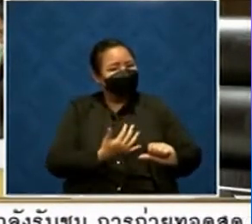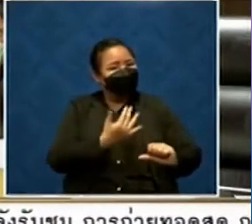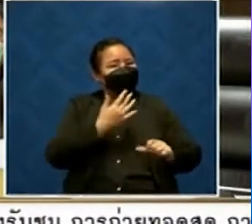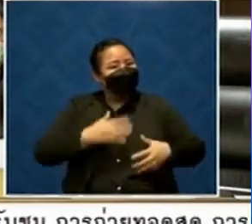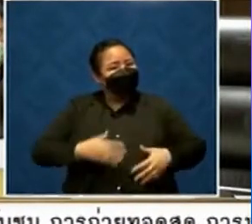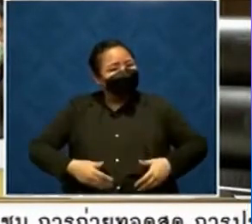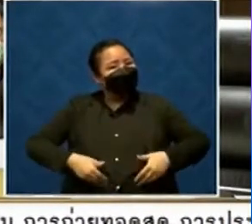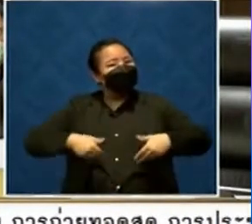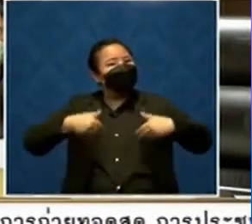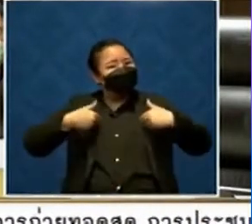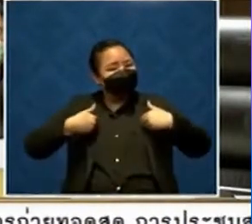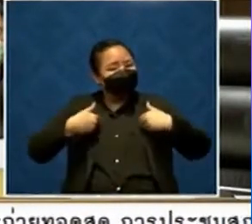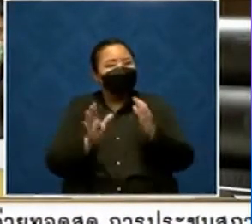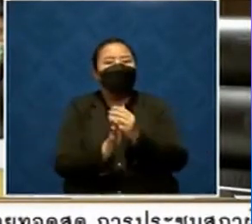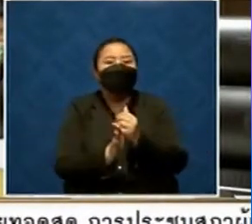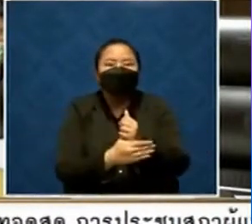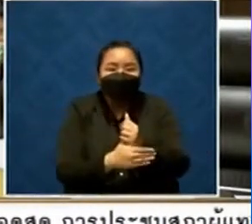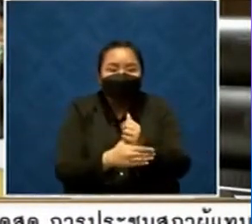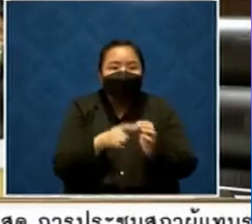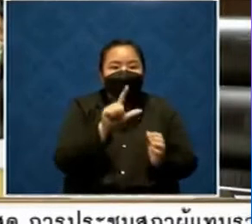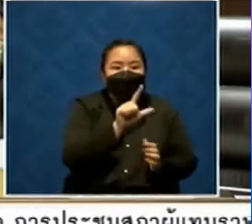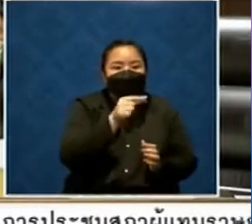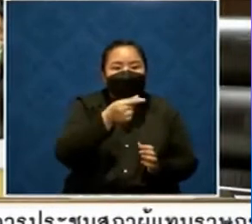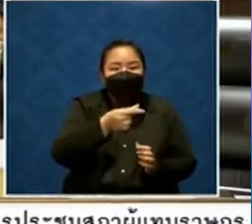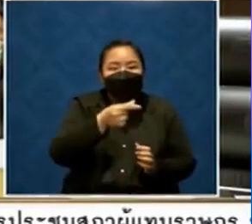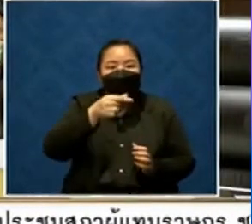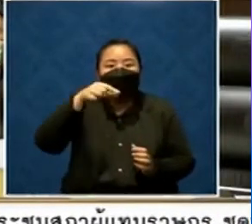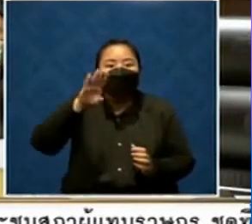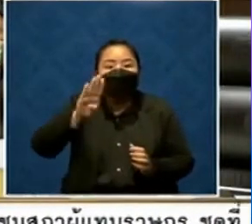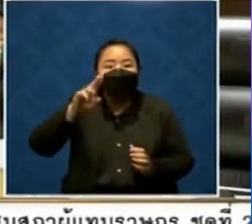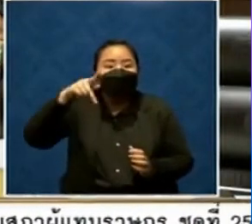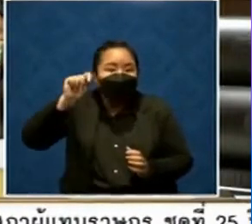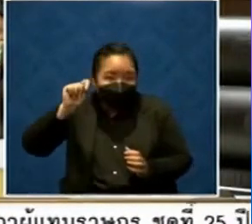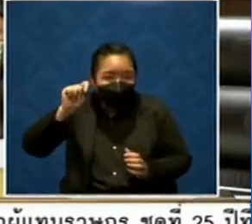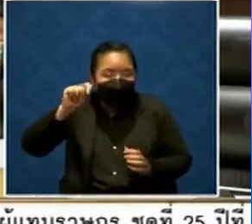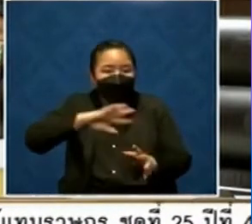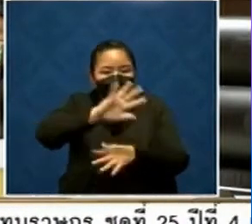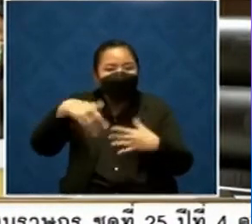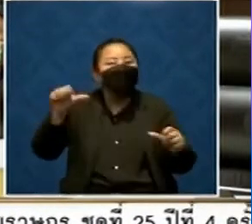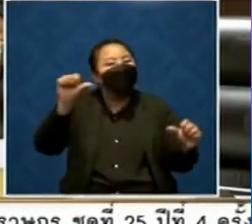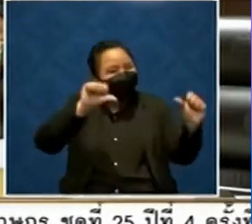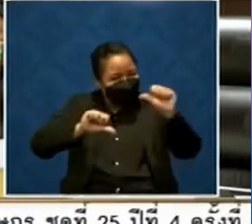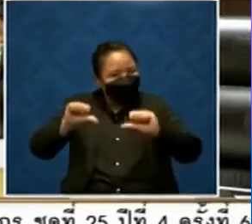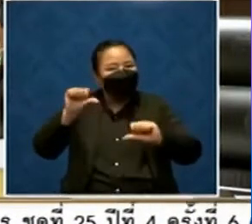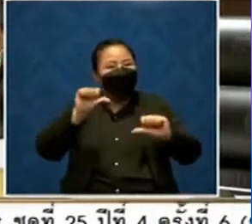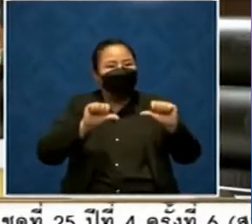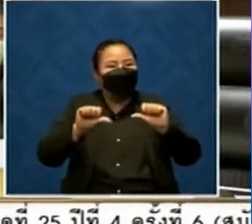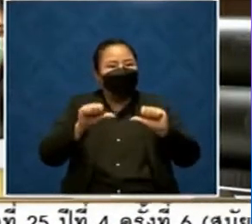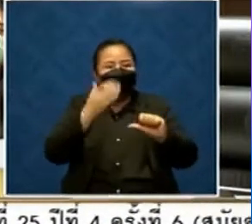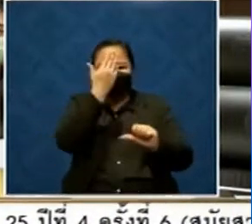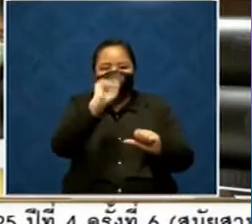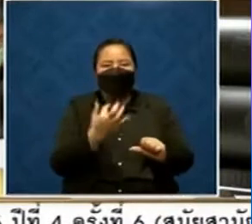จของกฎหมายตัวนี้นะฮะเพราะว่ามันเป็นความรู้สึกที่ทุกคนเข้าใจหรือเปล่าว่